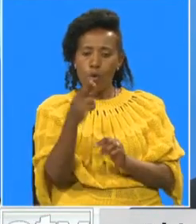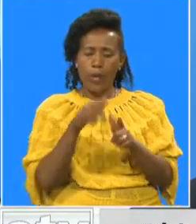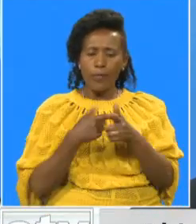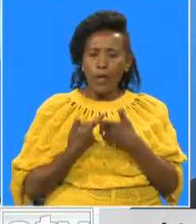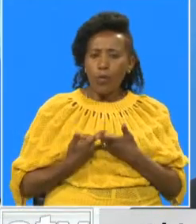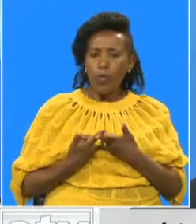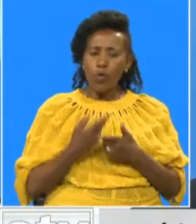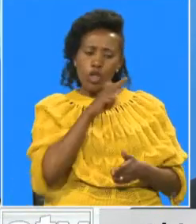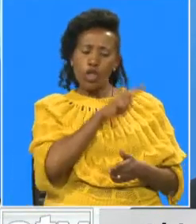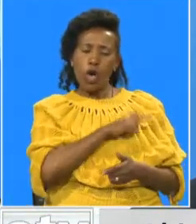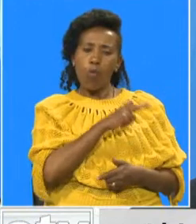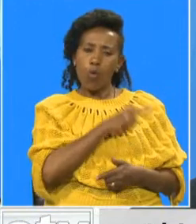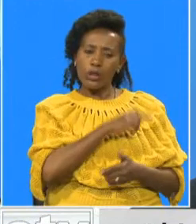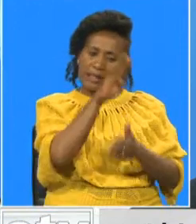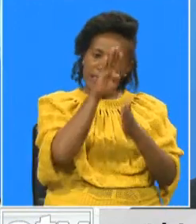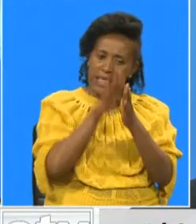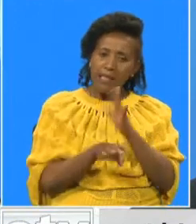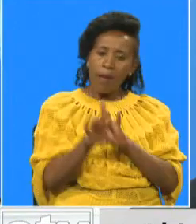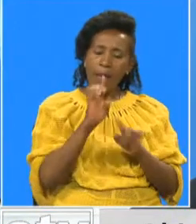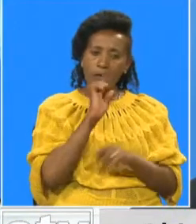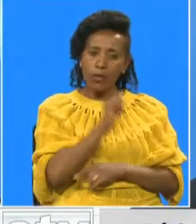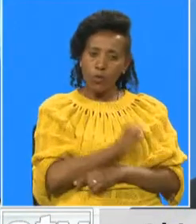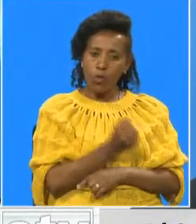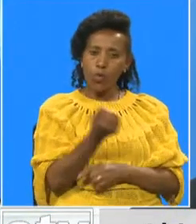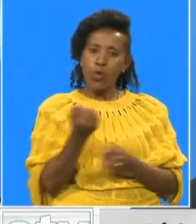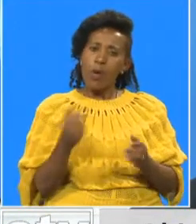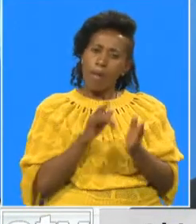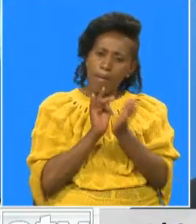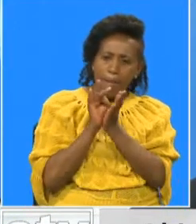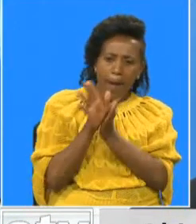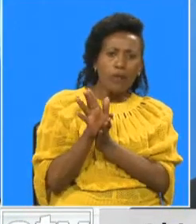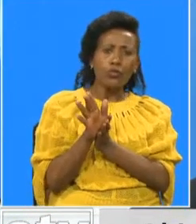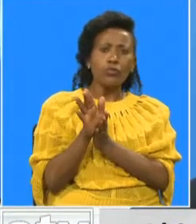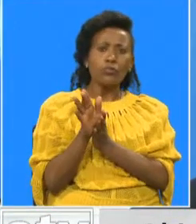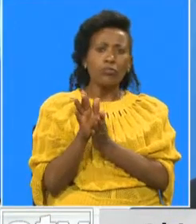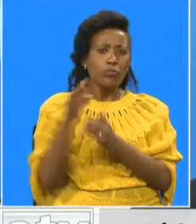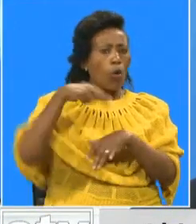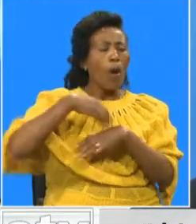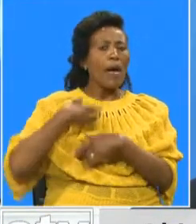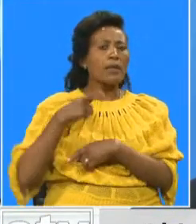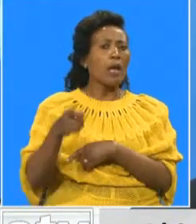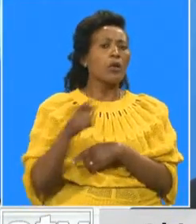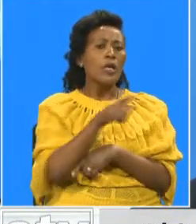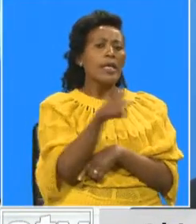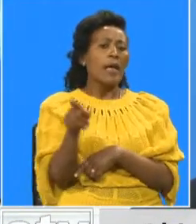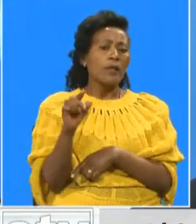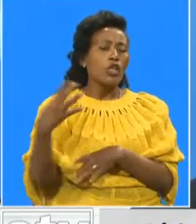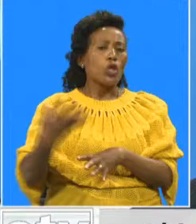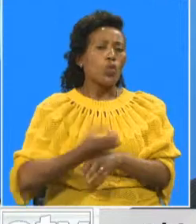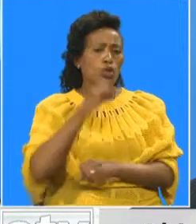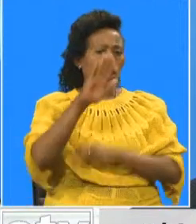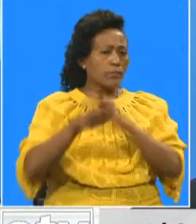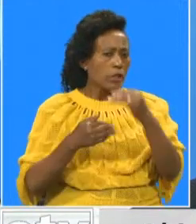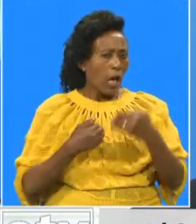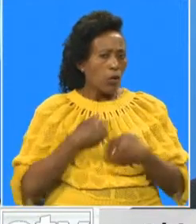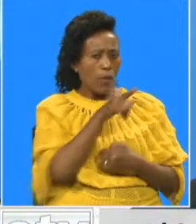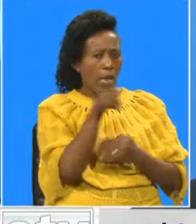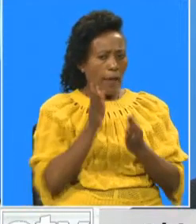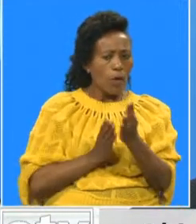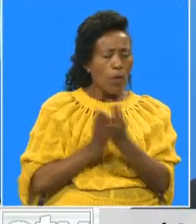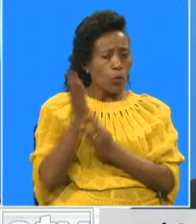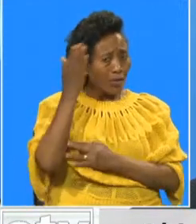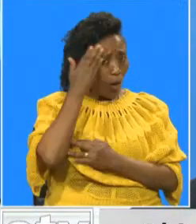ደግሞ ደሞስ ቅነሳ የሚያደርጉ የሚያባሩ ተቋማትም አሉና እንደው እናንተ የተወሰዱ ምርጫዎች አሉ በእናንተ